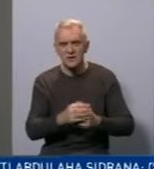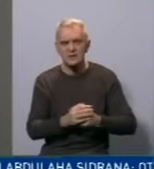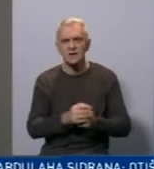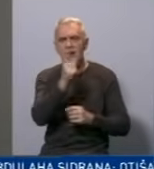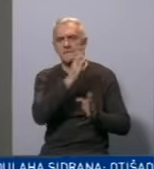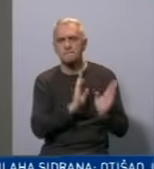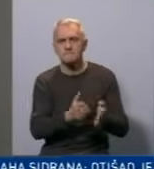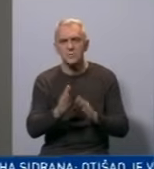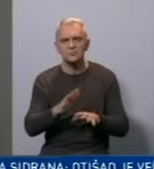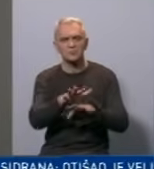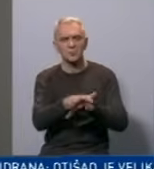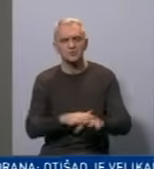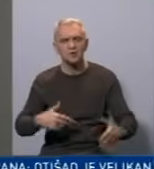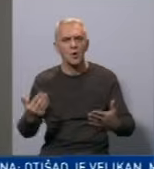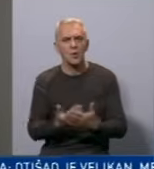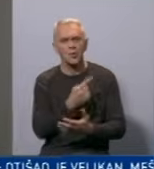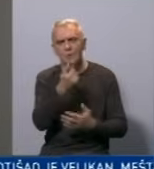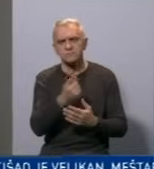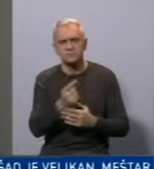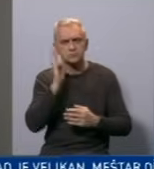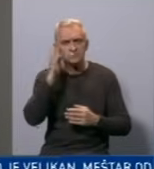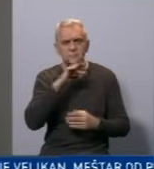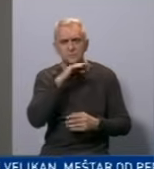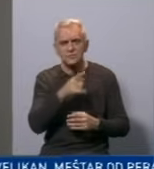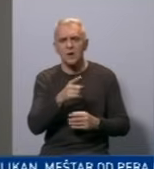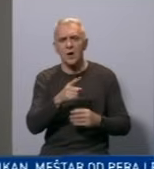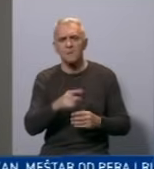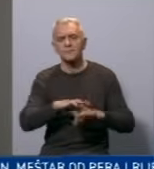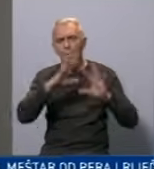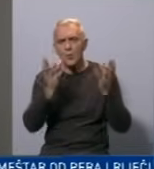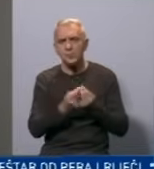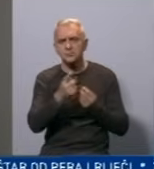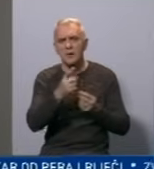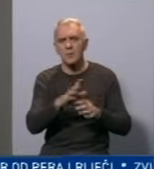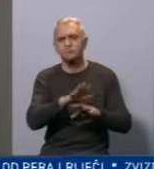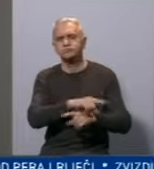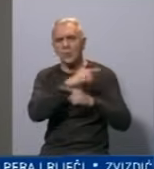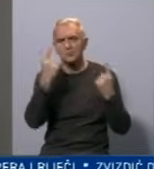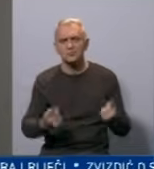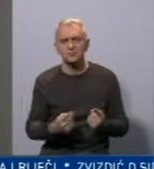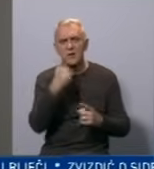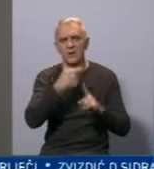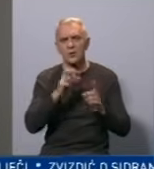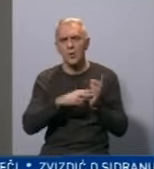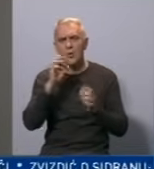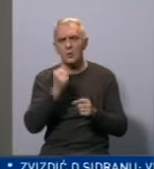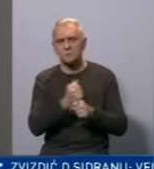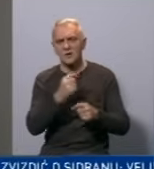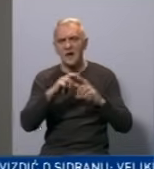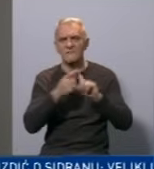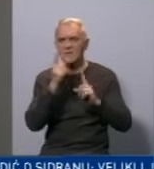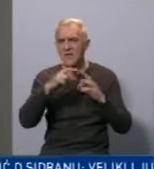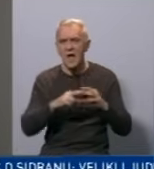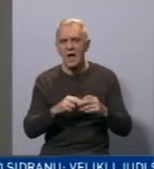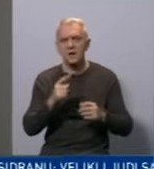kolektivne identitete, stereotipe i procese nastajanja novih narativa i uopšte eksploatacijom postojeće ikonografije